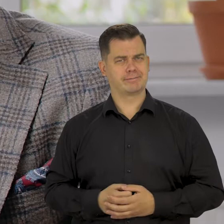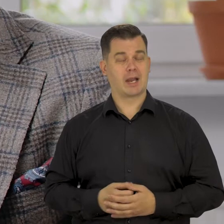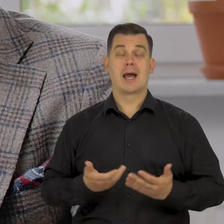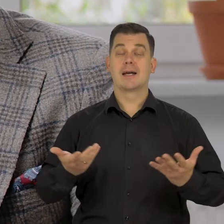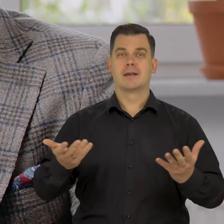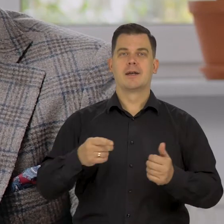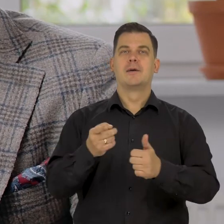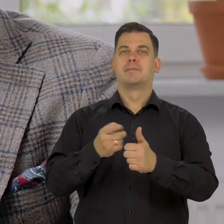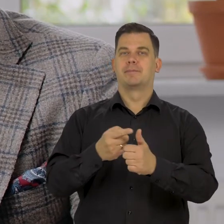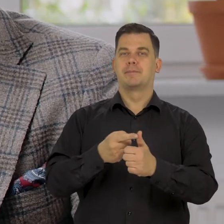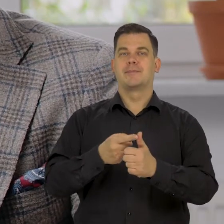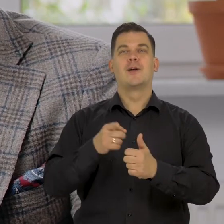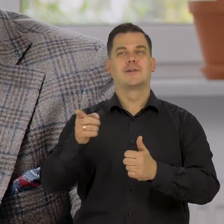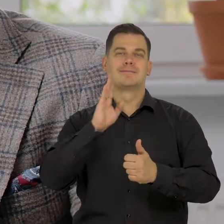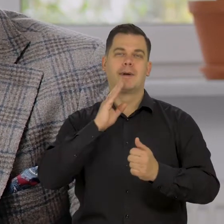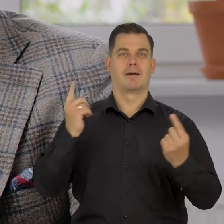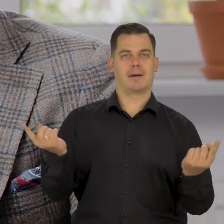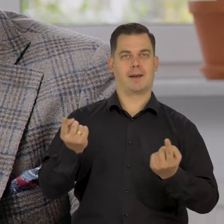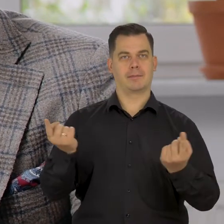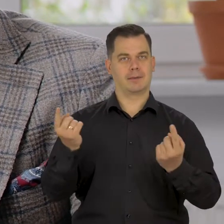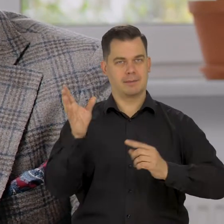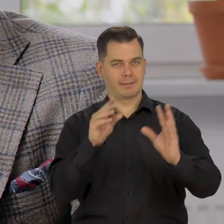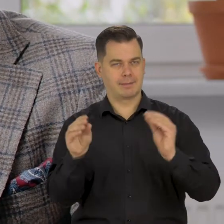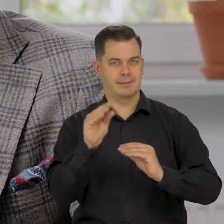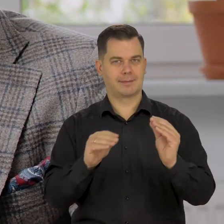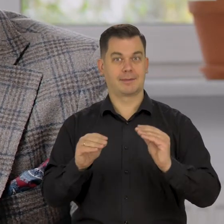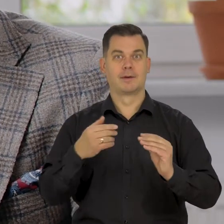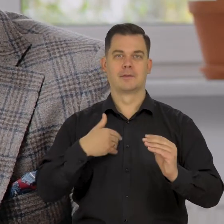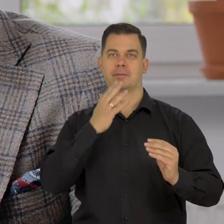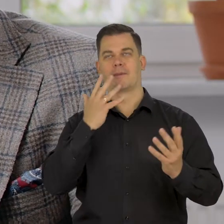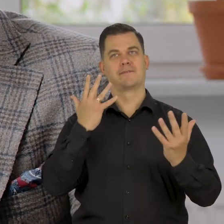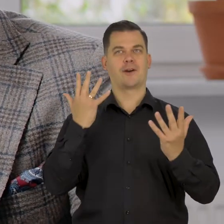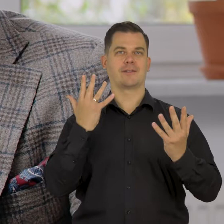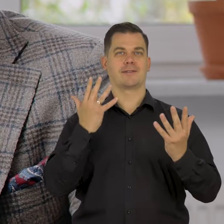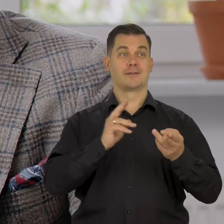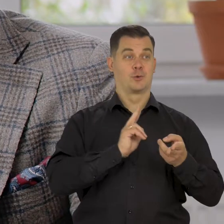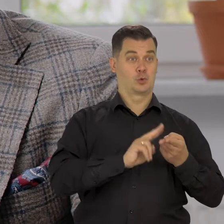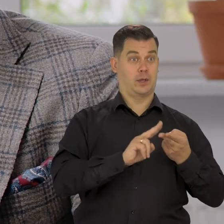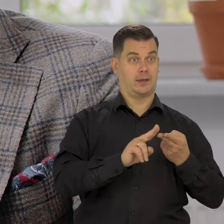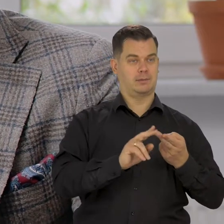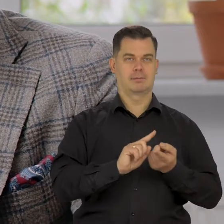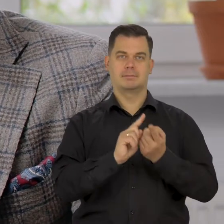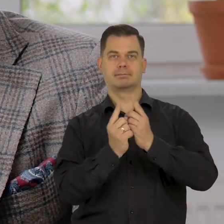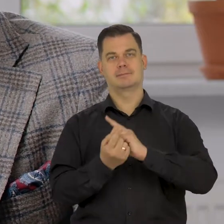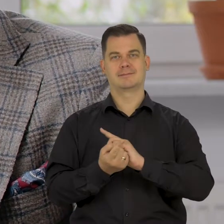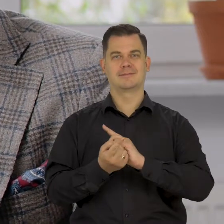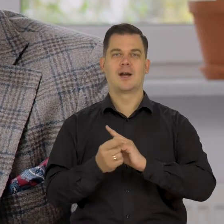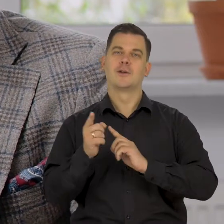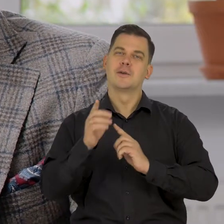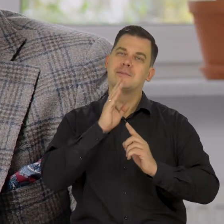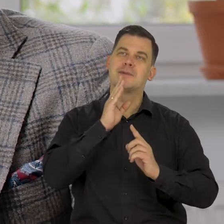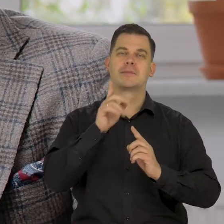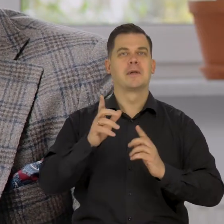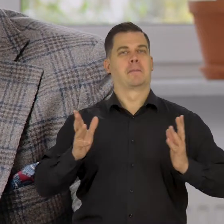Dlaczego tak się dzieje? Z jednej strony jest to marketing, który ma w pewien sposób pokazać nam, że ten